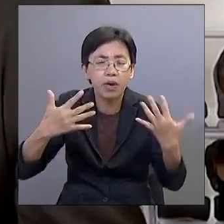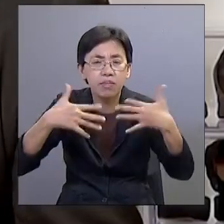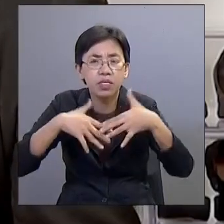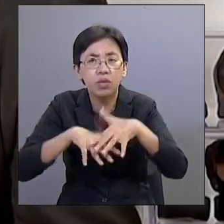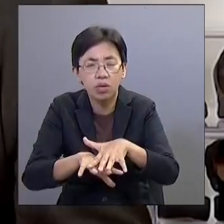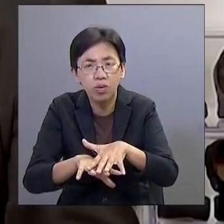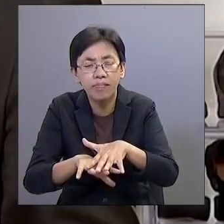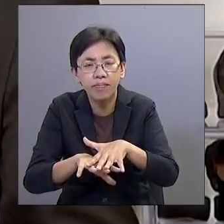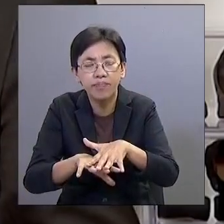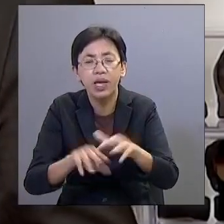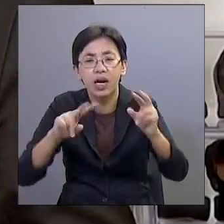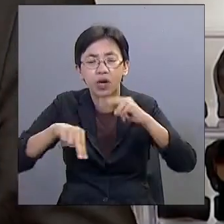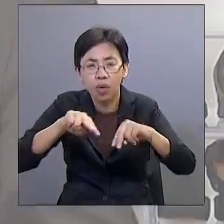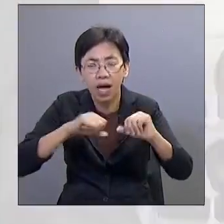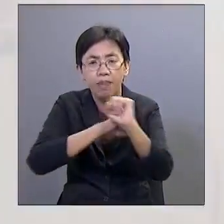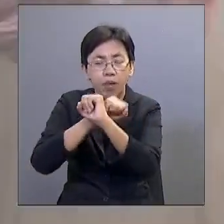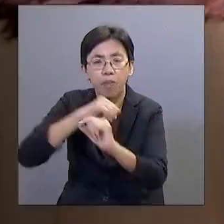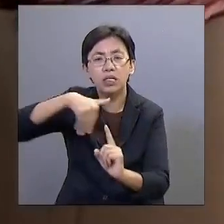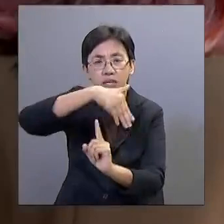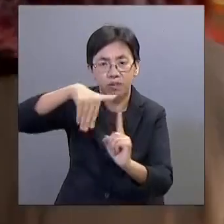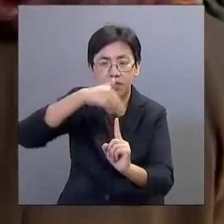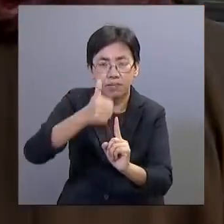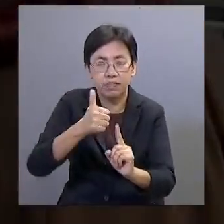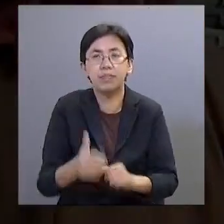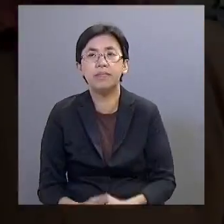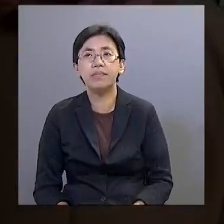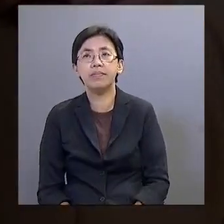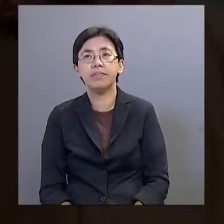การรักสิ่งแวดล้อมไปกับเราได้จริงๆ